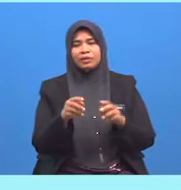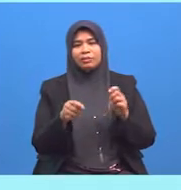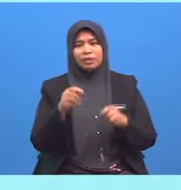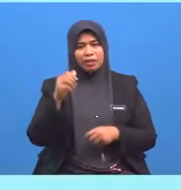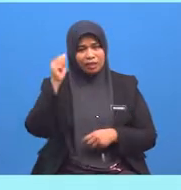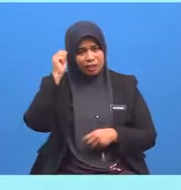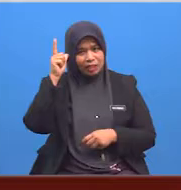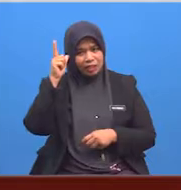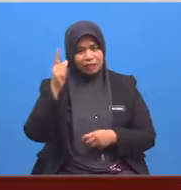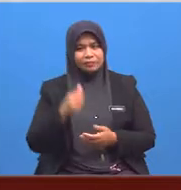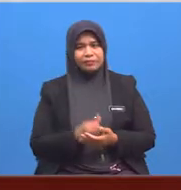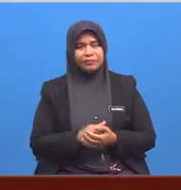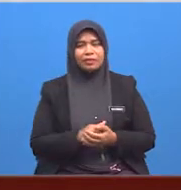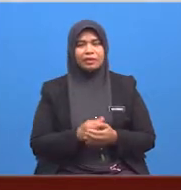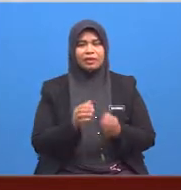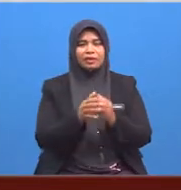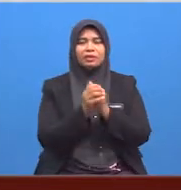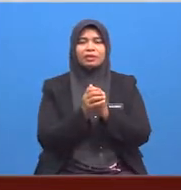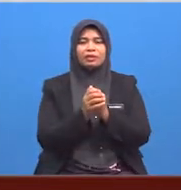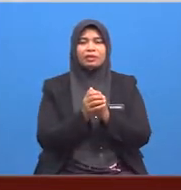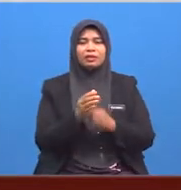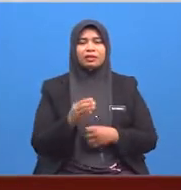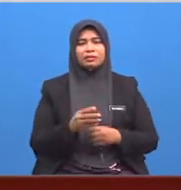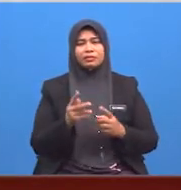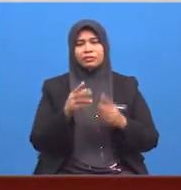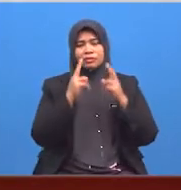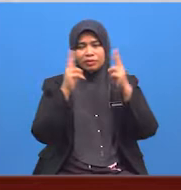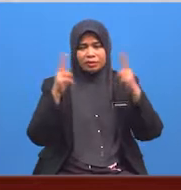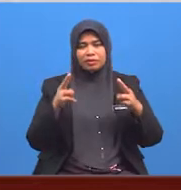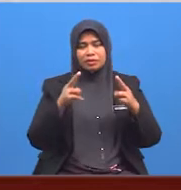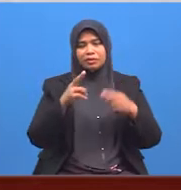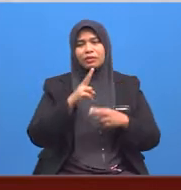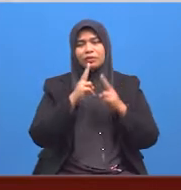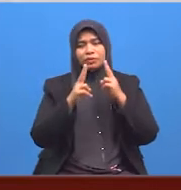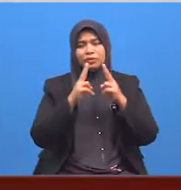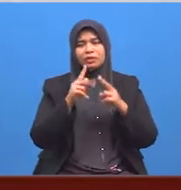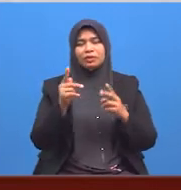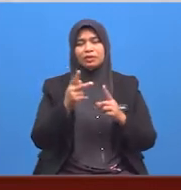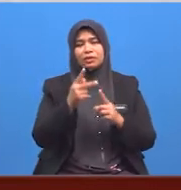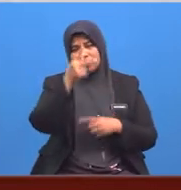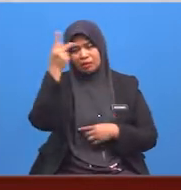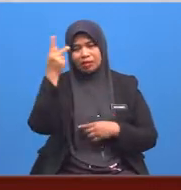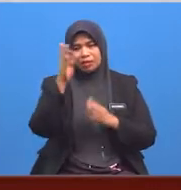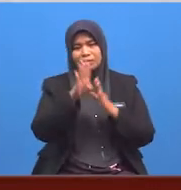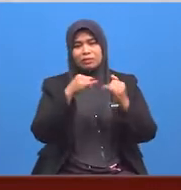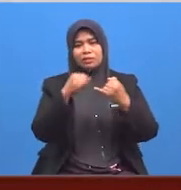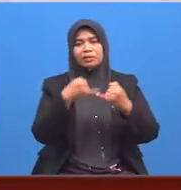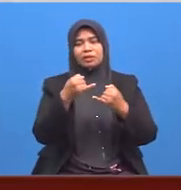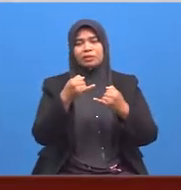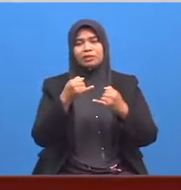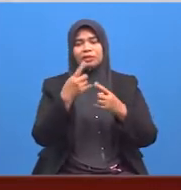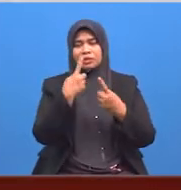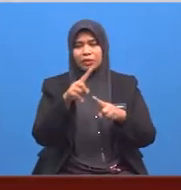akal yang waras tah ni ada syabas Ustadzah ucapkan kerana berjaya menjawab soalan-soalan